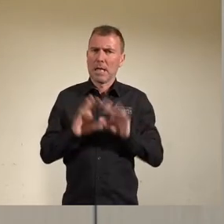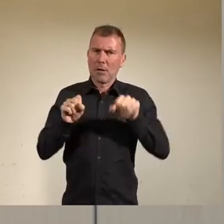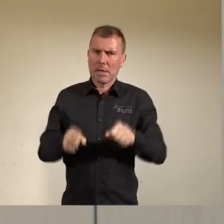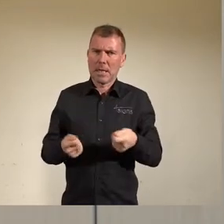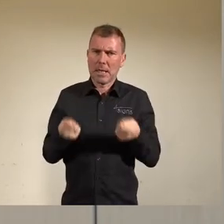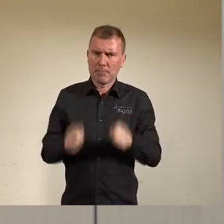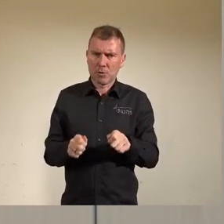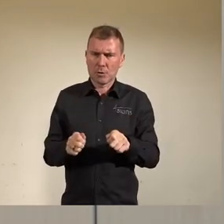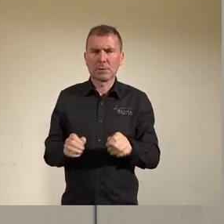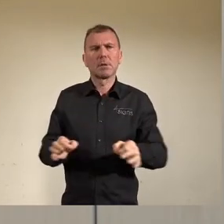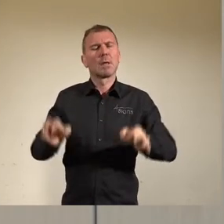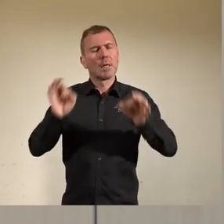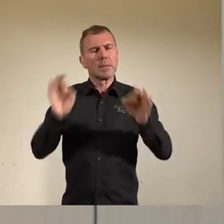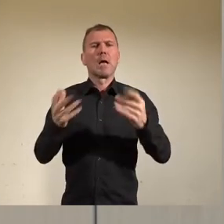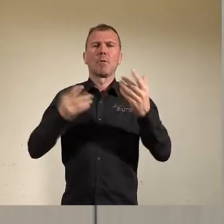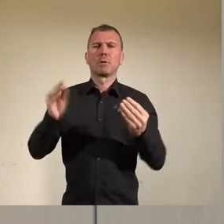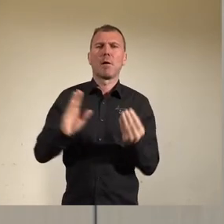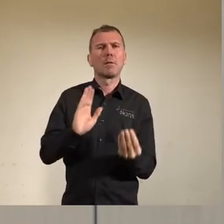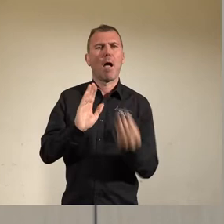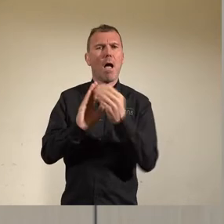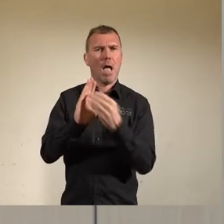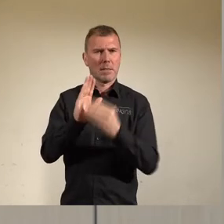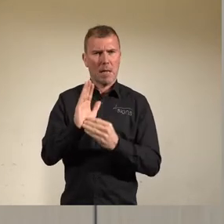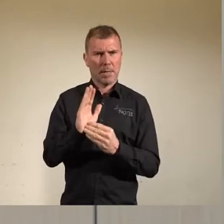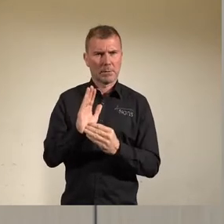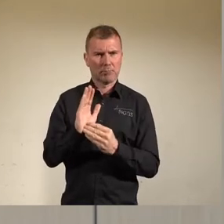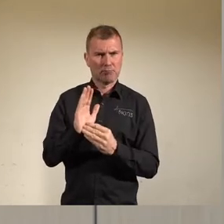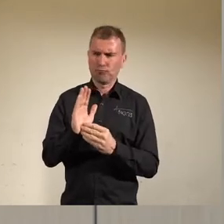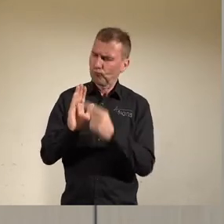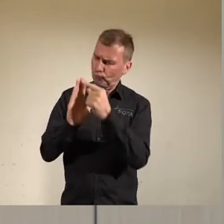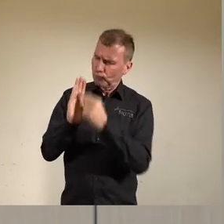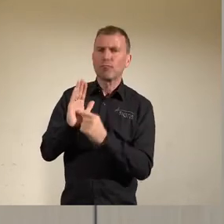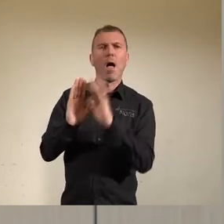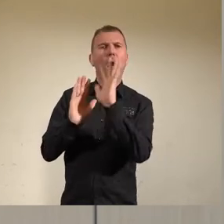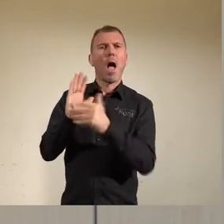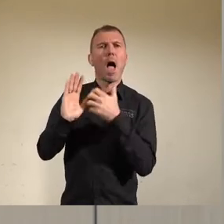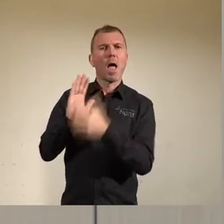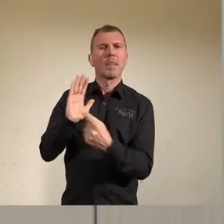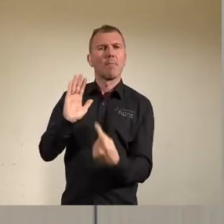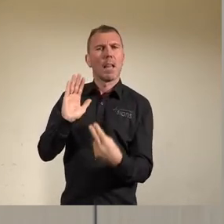Haushaltsbeschluss einarbeiten, entsprechend der dortigen Tabelle.